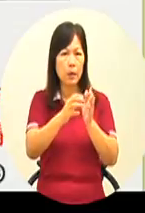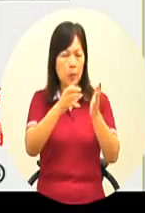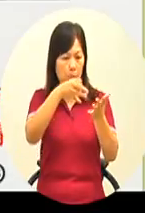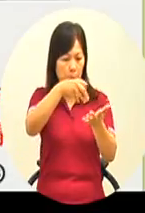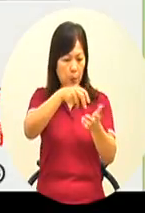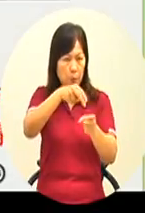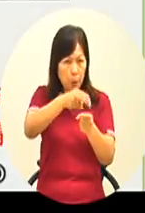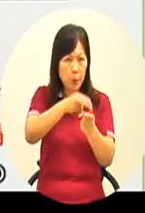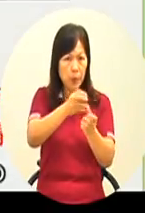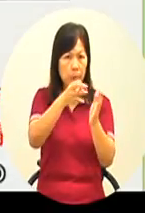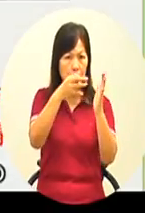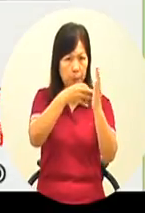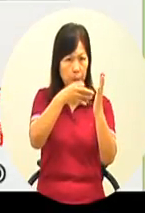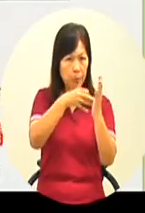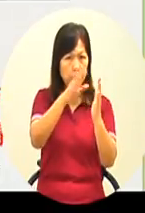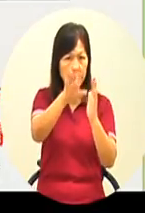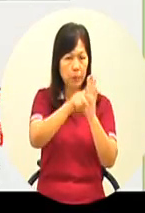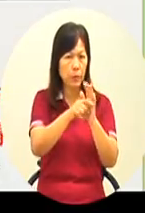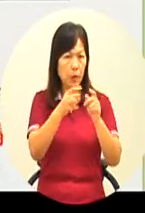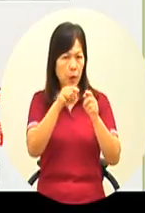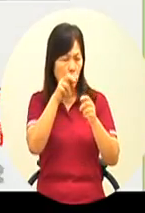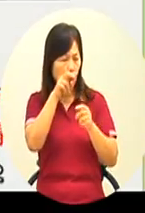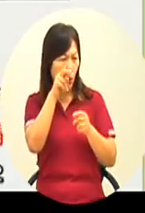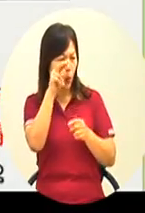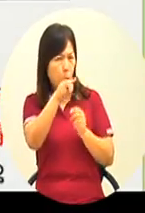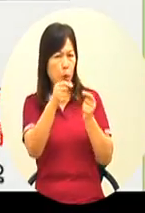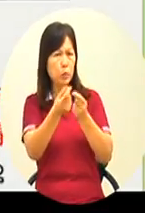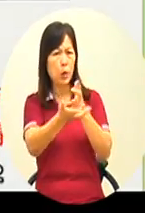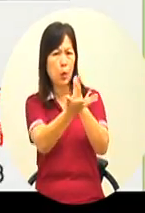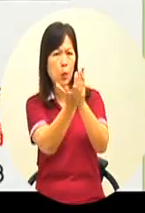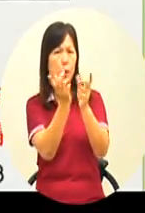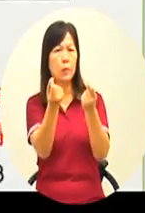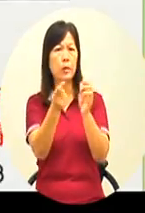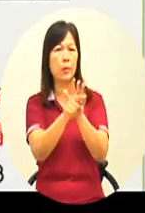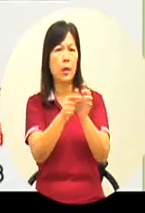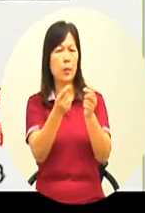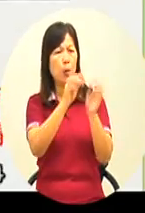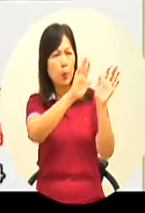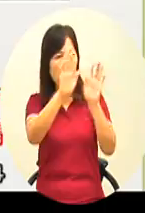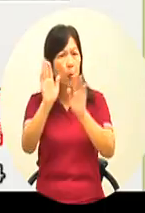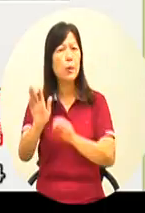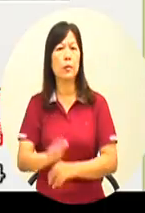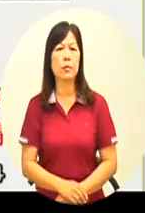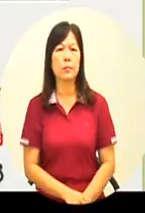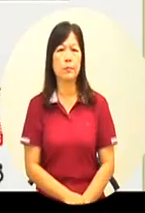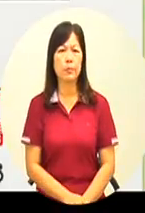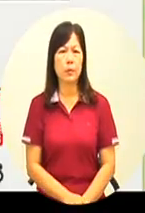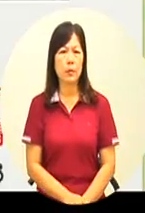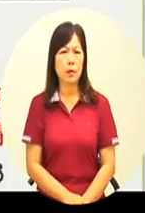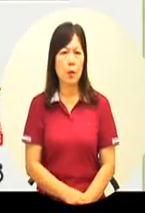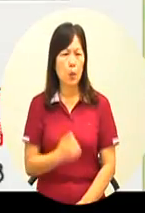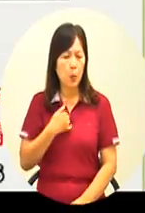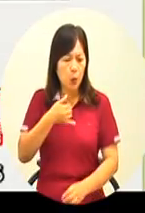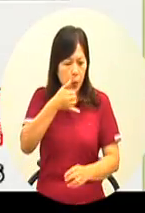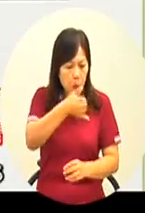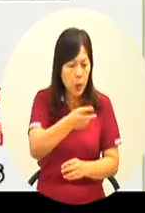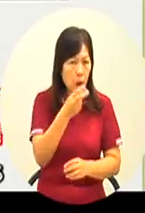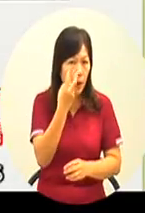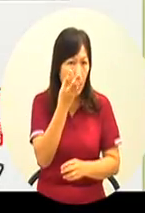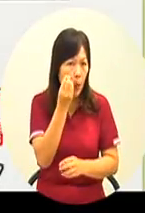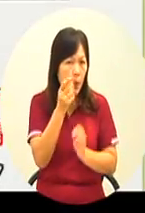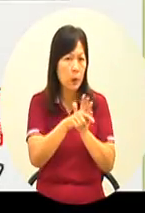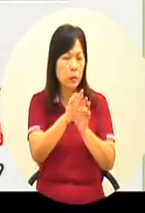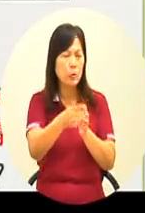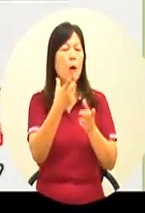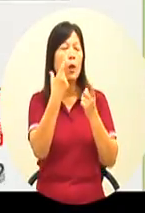面刻有往生者的名字，远远看呢。吼，像个艺术品嘞，啊，像个装饰啊，对不对吼？啊，近看嘞，对不对吼？就是讲话，这个王姓的